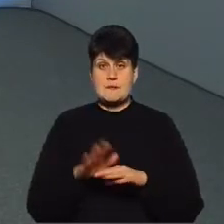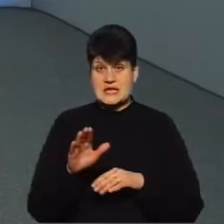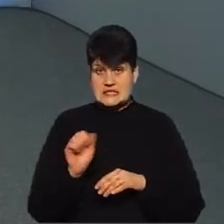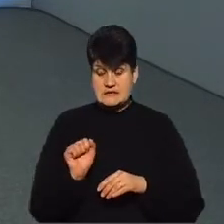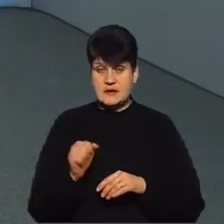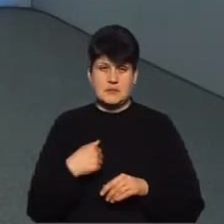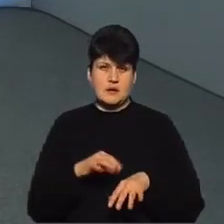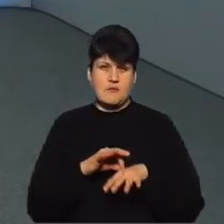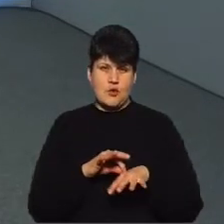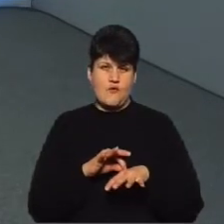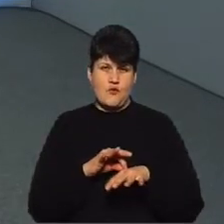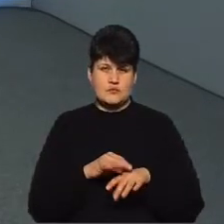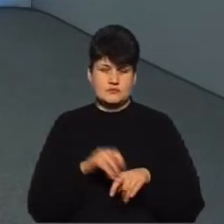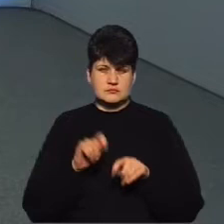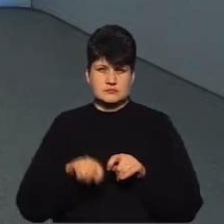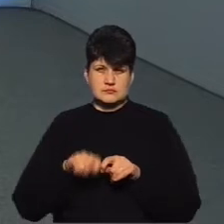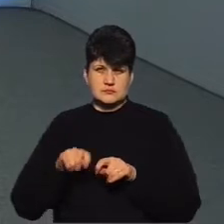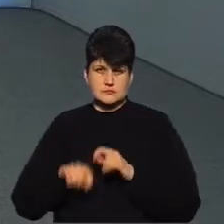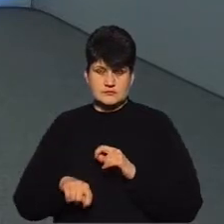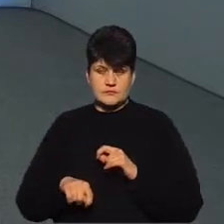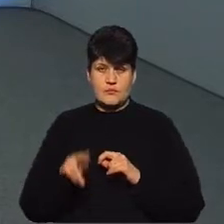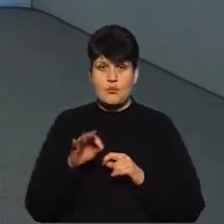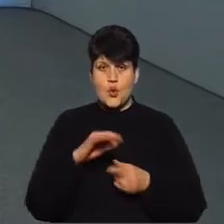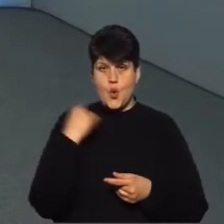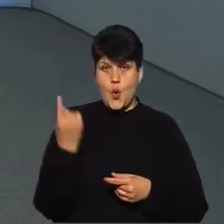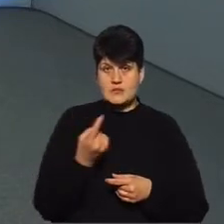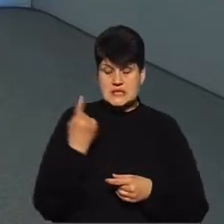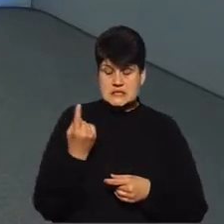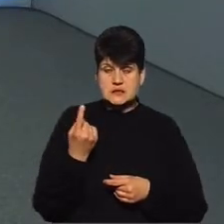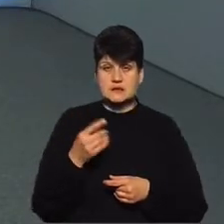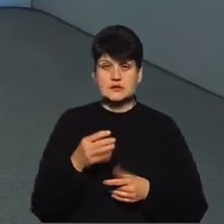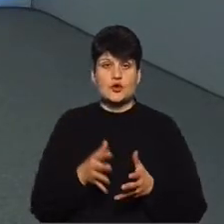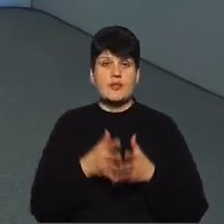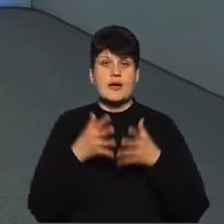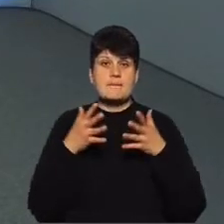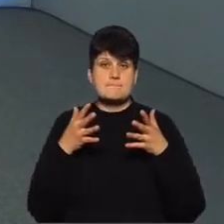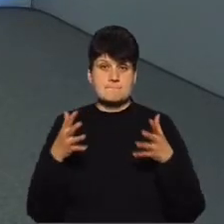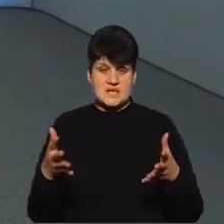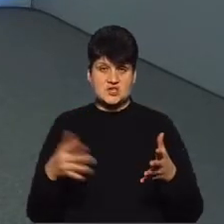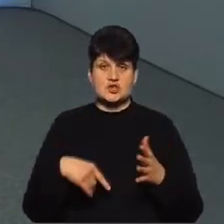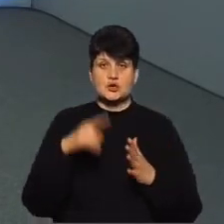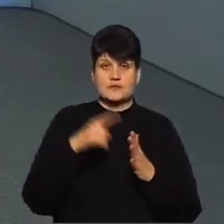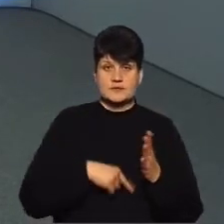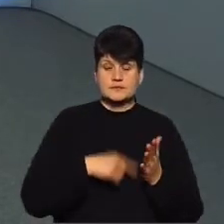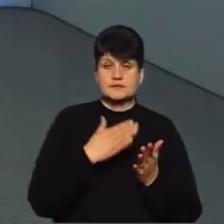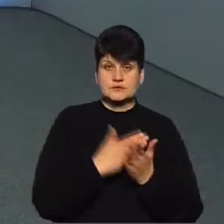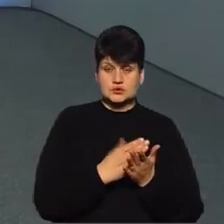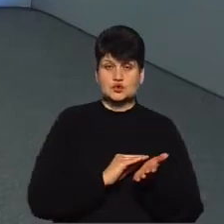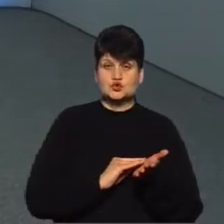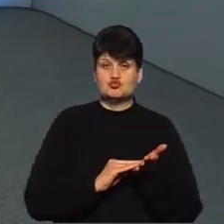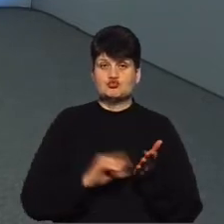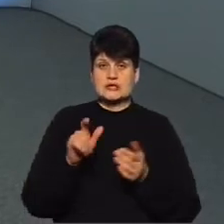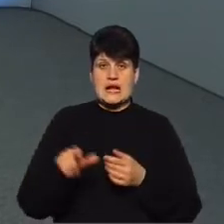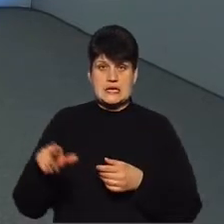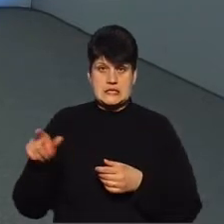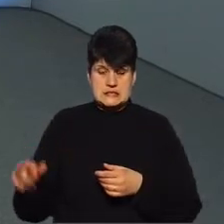проводимо моніторинг по області, то найбільше довіряють журналістам наші